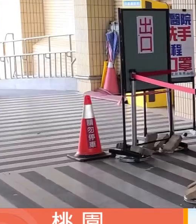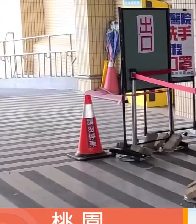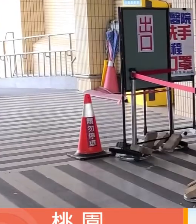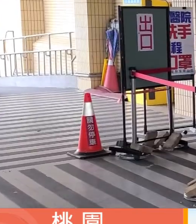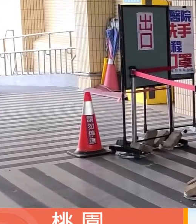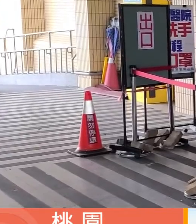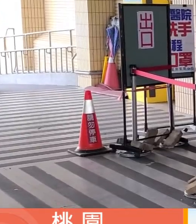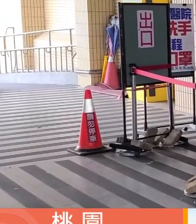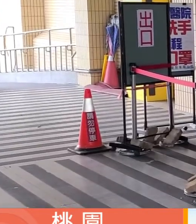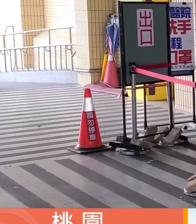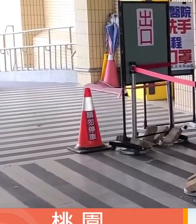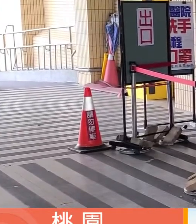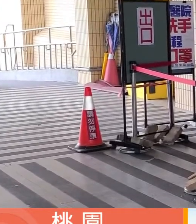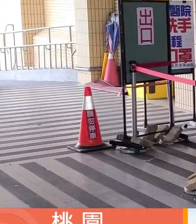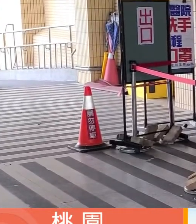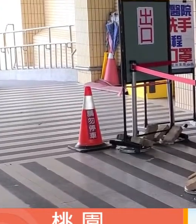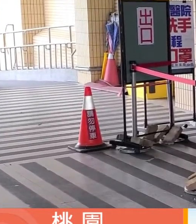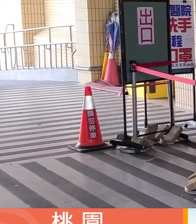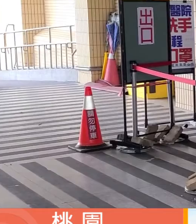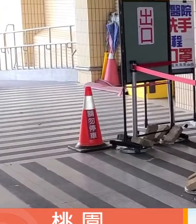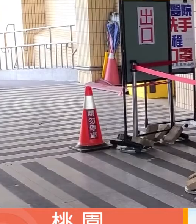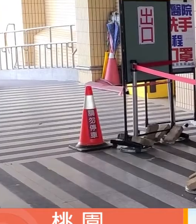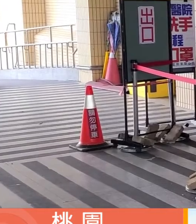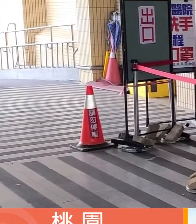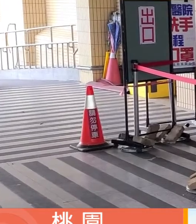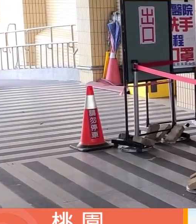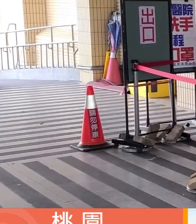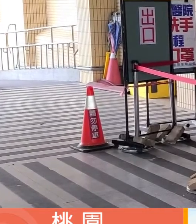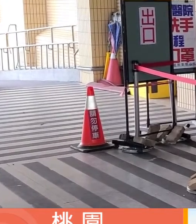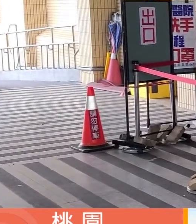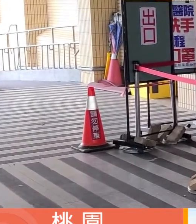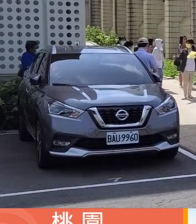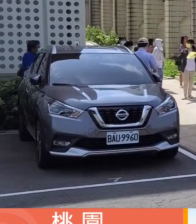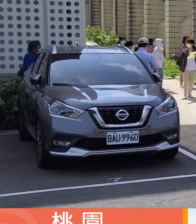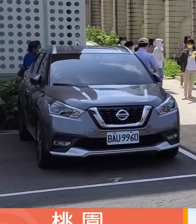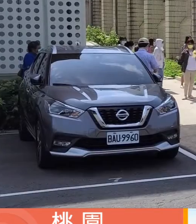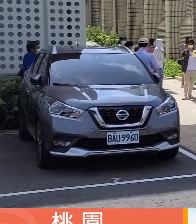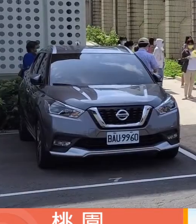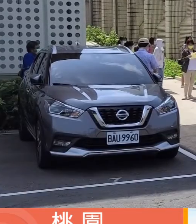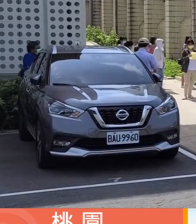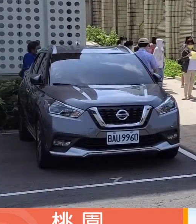进行环境的裁检。除了医护病患要全面检验之外呢，也要